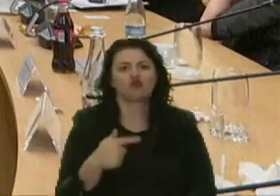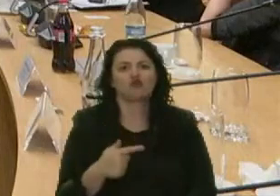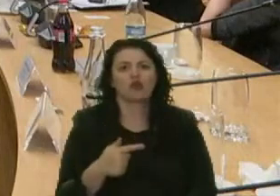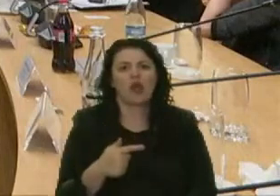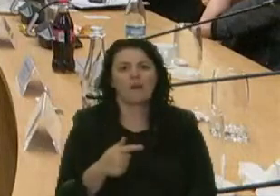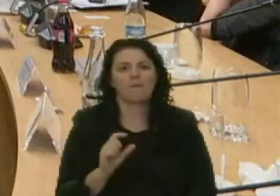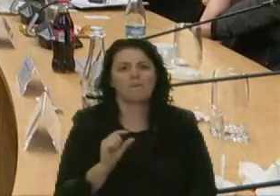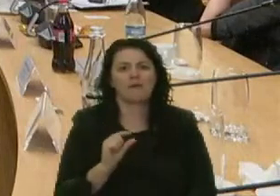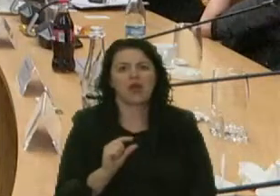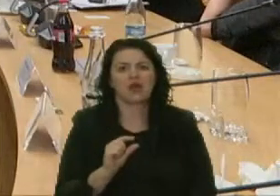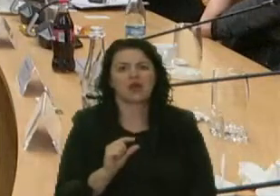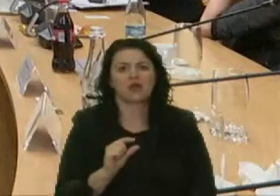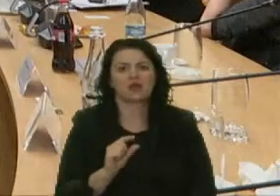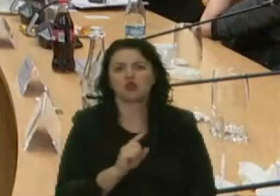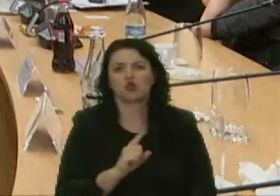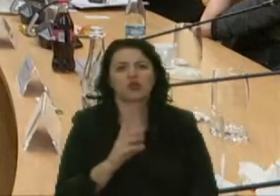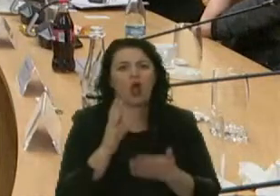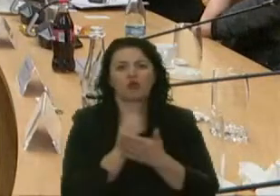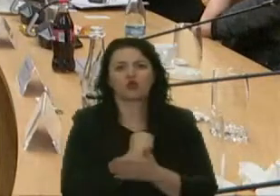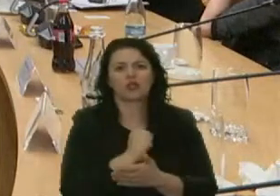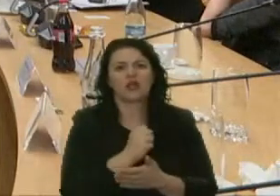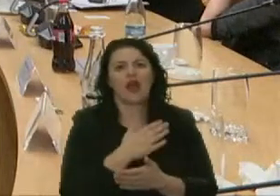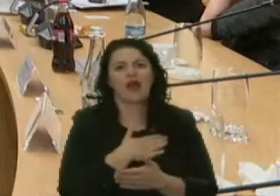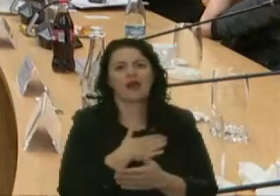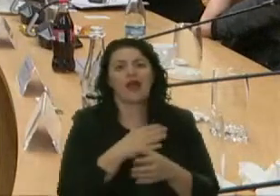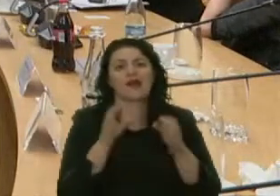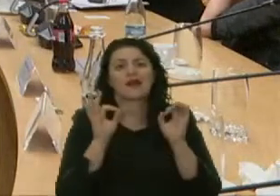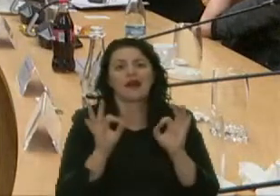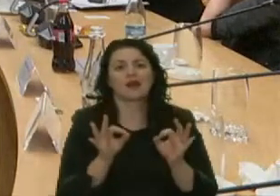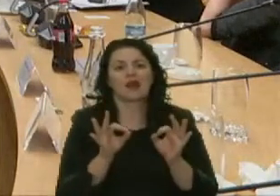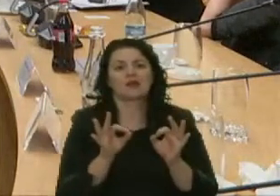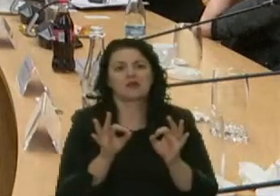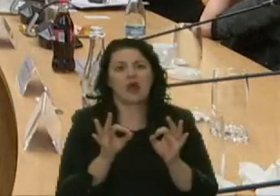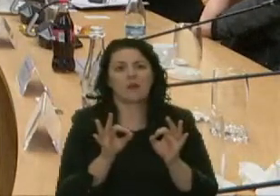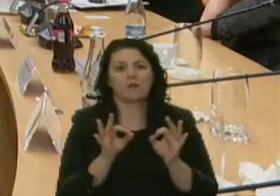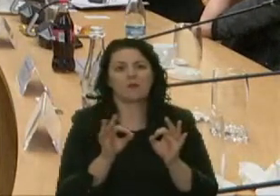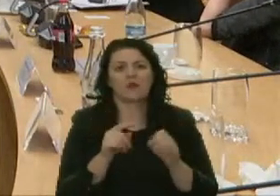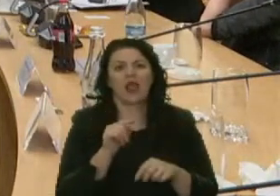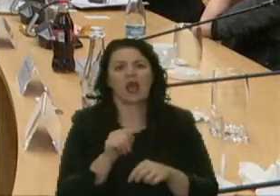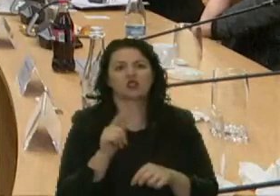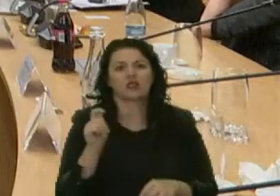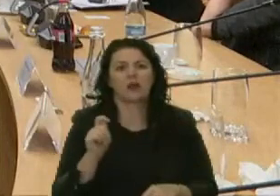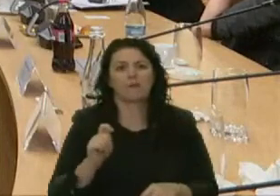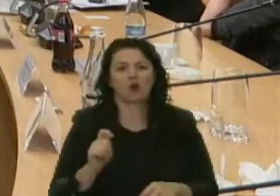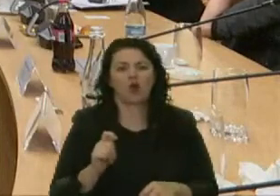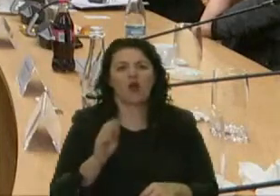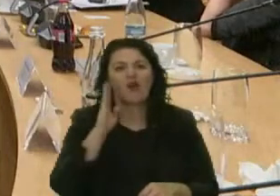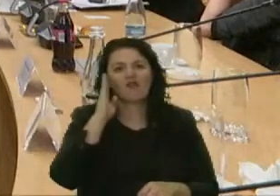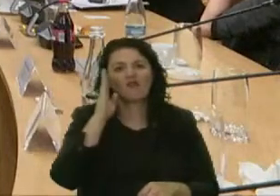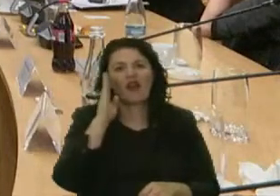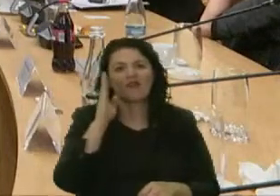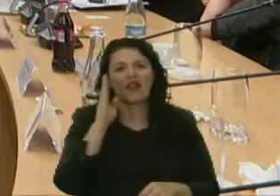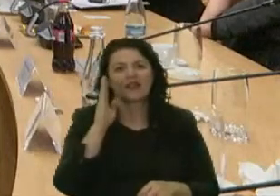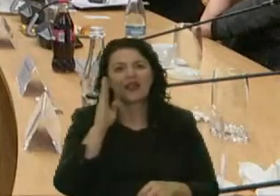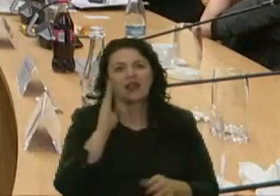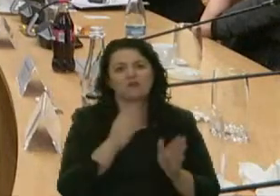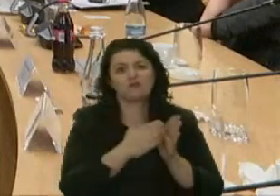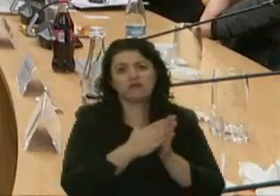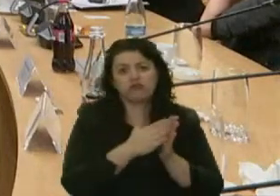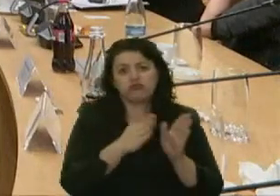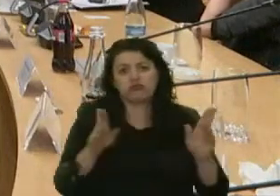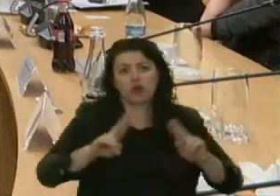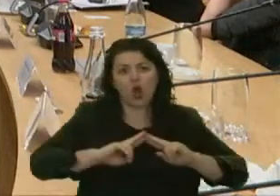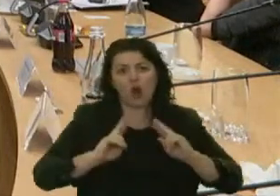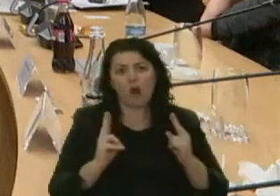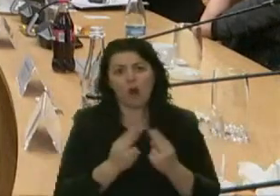fiind mic nu reușește să aibă garanția că acest proiect va fi dus cap coadă